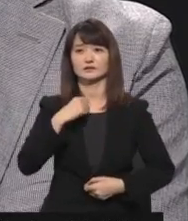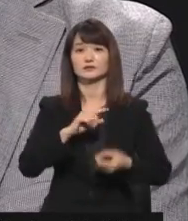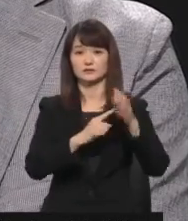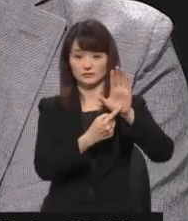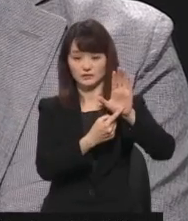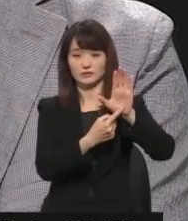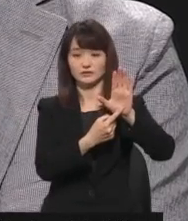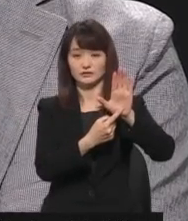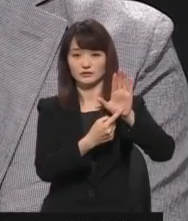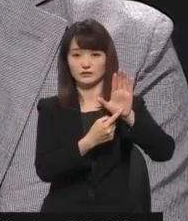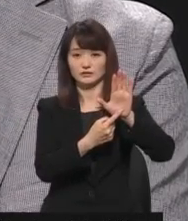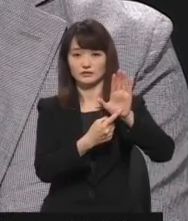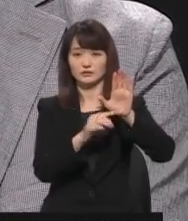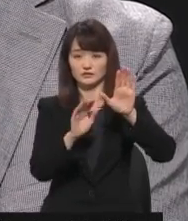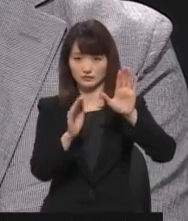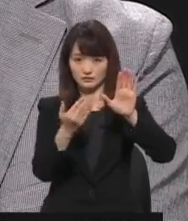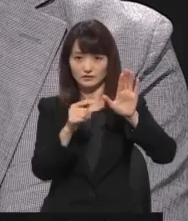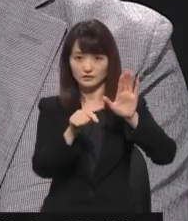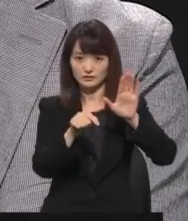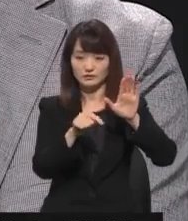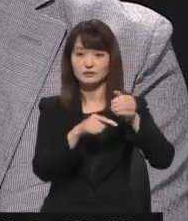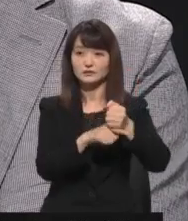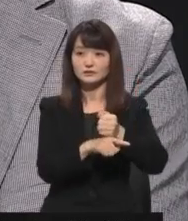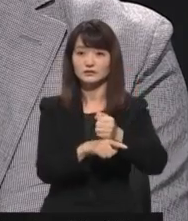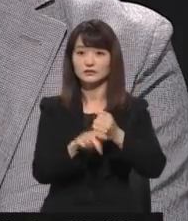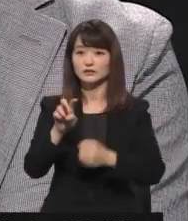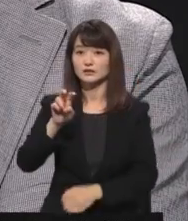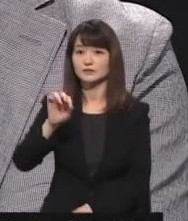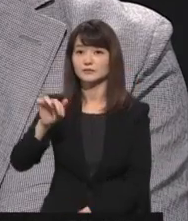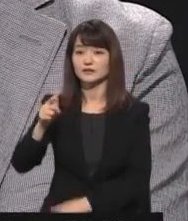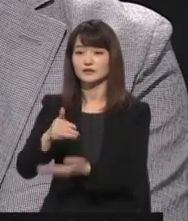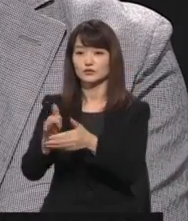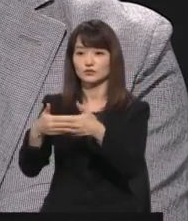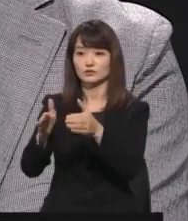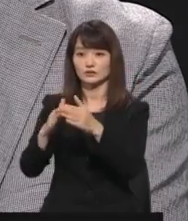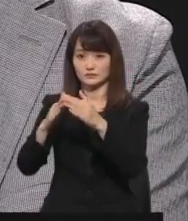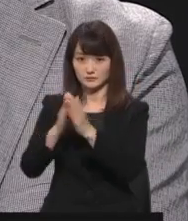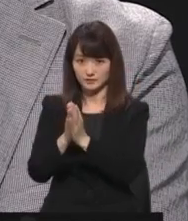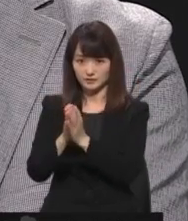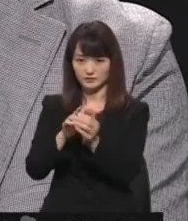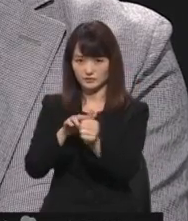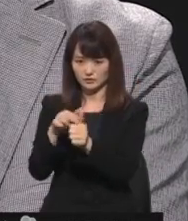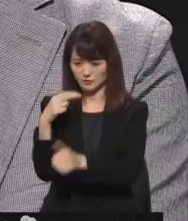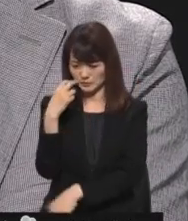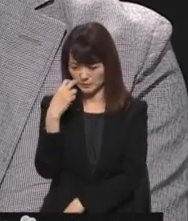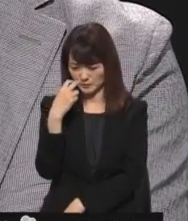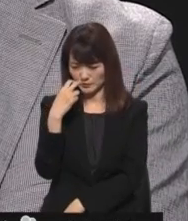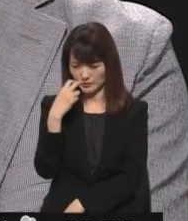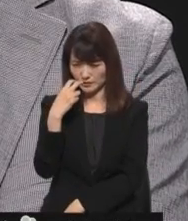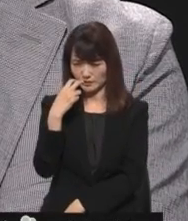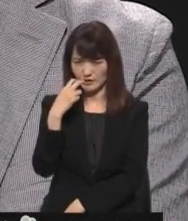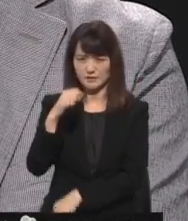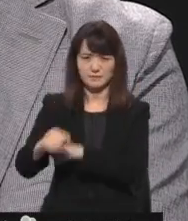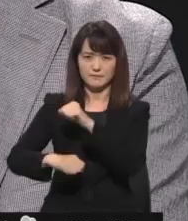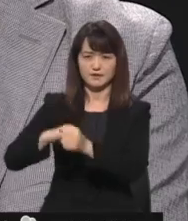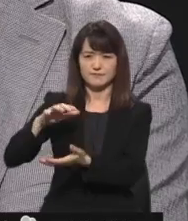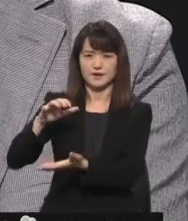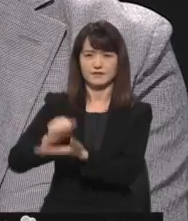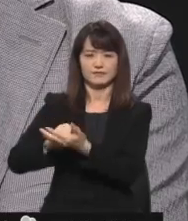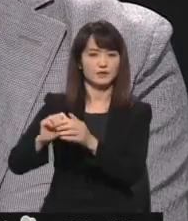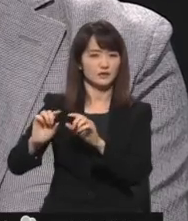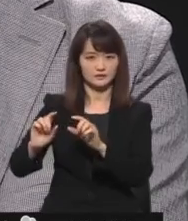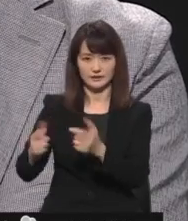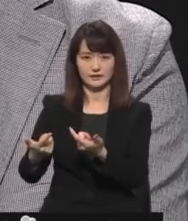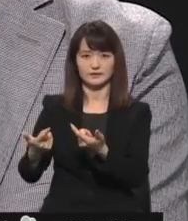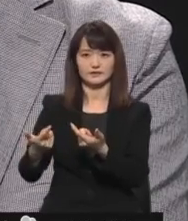라고 말씀 드렸고 그런 측면에서 문정수 혹시 를 폐지하고 사정 기관의 권력을 마음대로 주문이 지 않겠다고 언급했던 게 윤성의